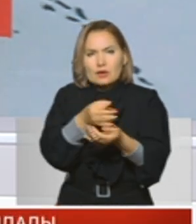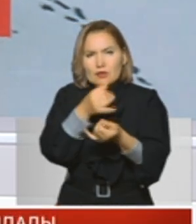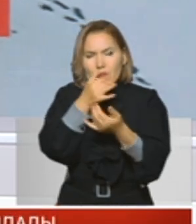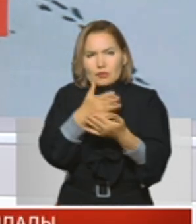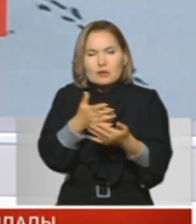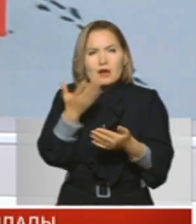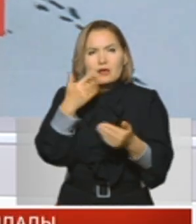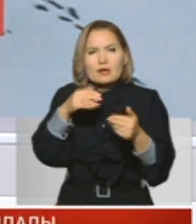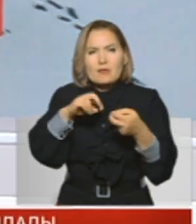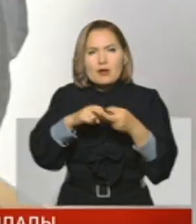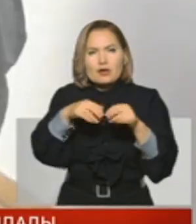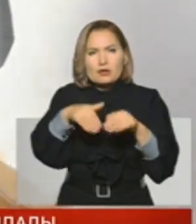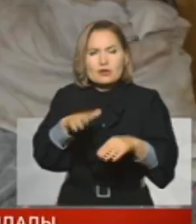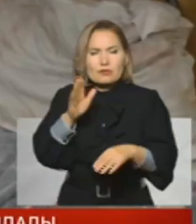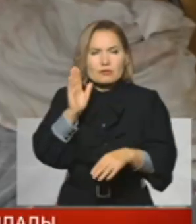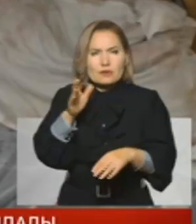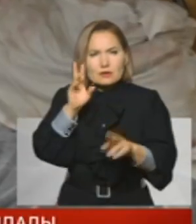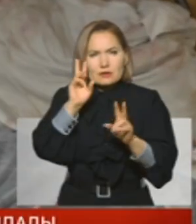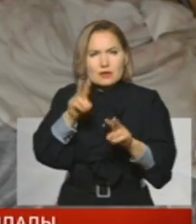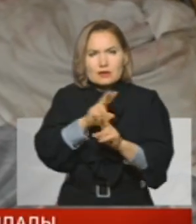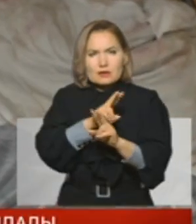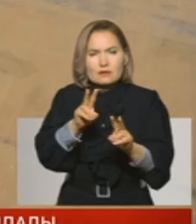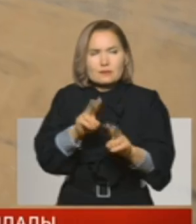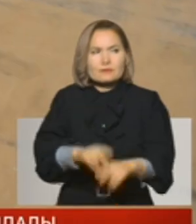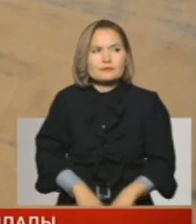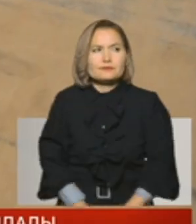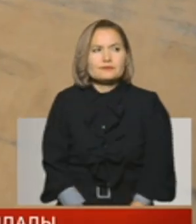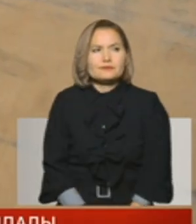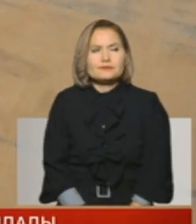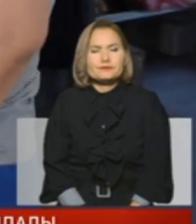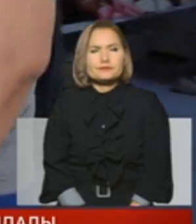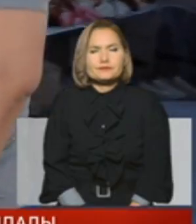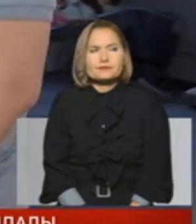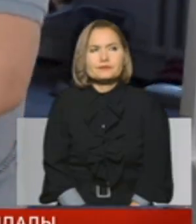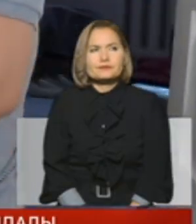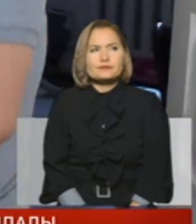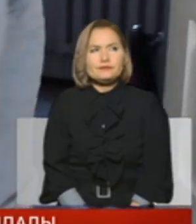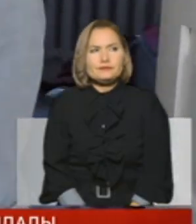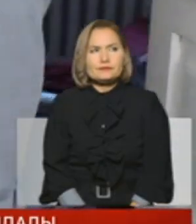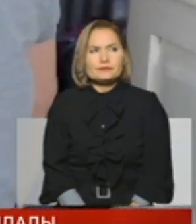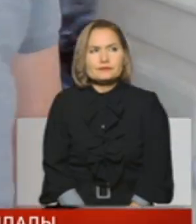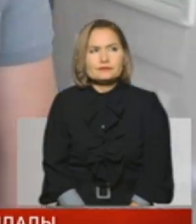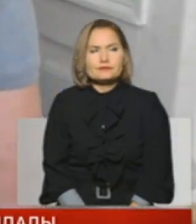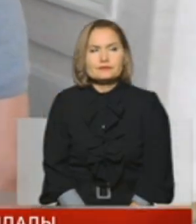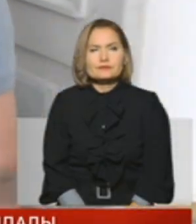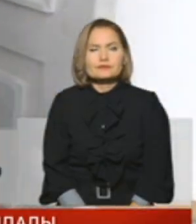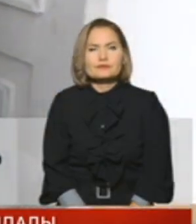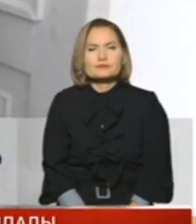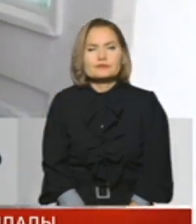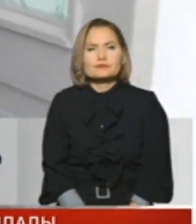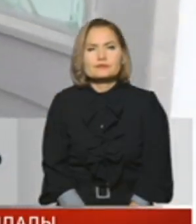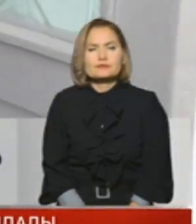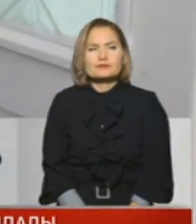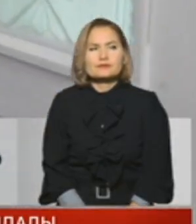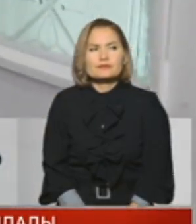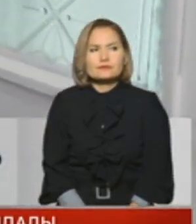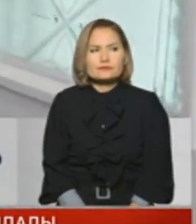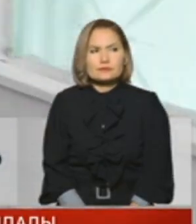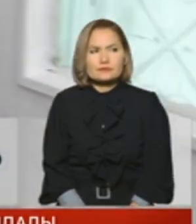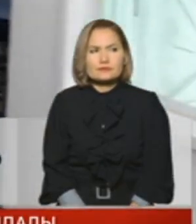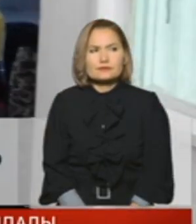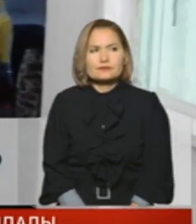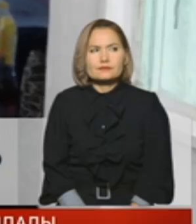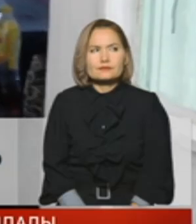отыр. Демалатын бөлмелері бұл водитель сменнен шыққан, қазір кетеді, машинасын жасалады.